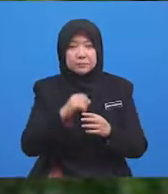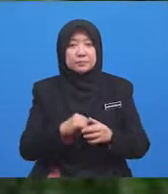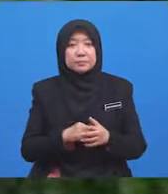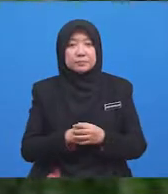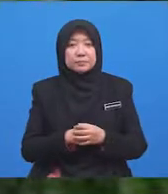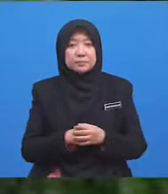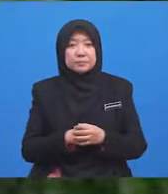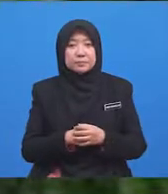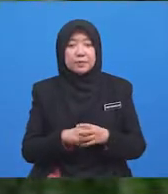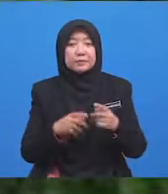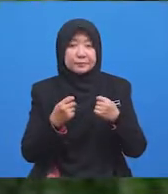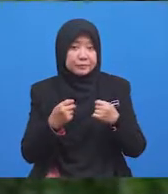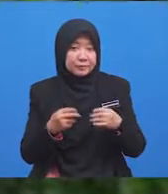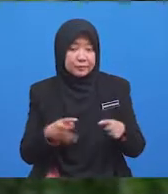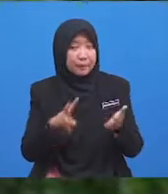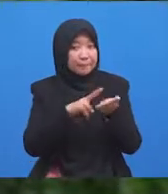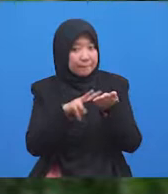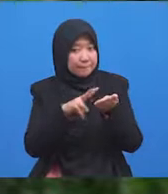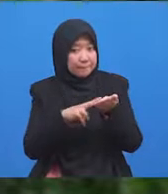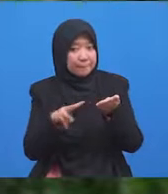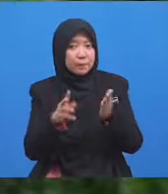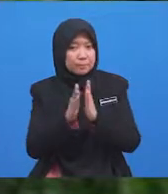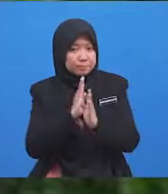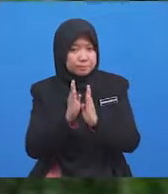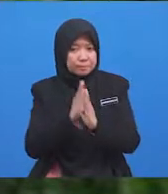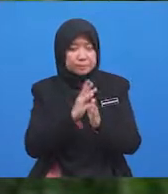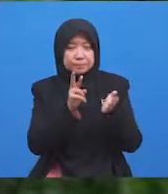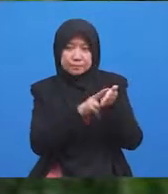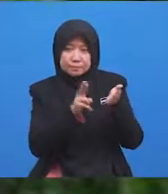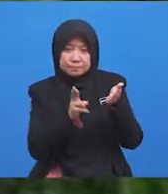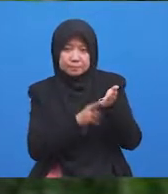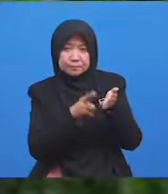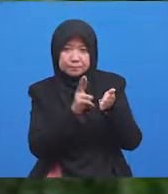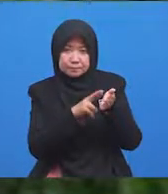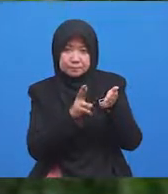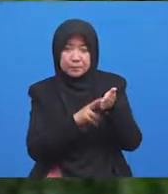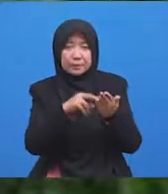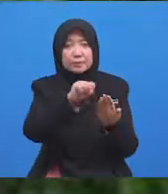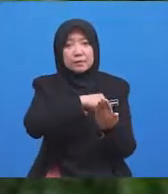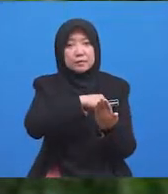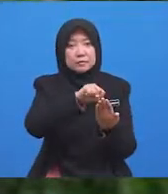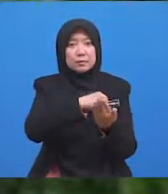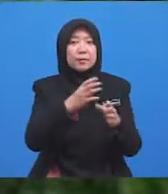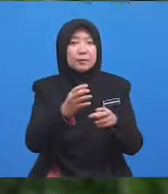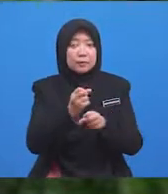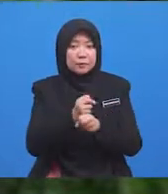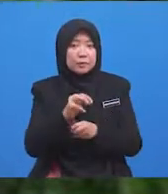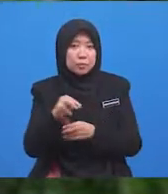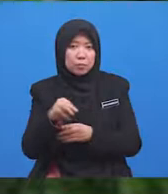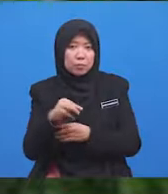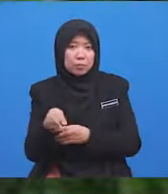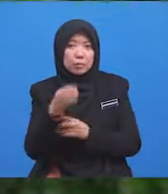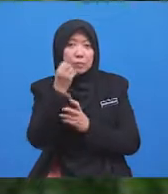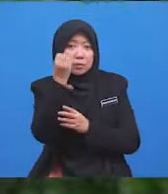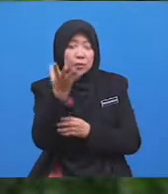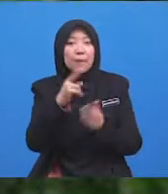setelah menghayati baris demi baris seterang kap demi rangkap saja Dapatkah murid-muridnya